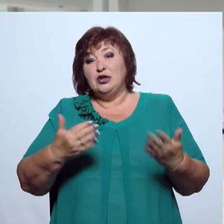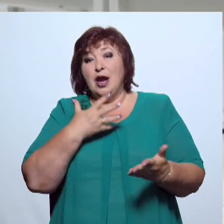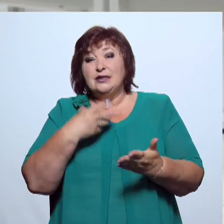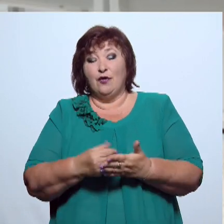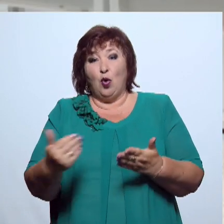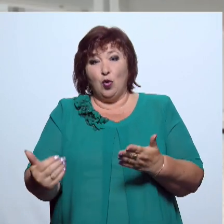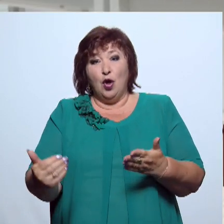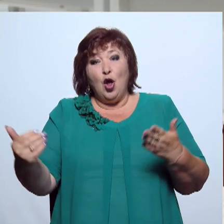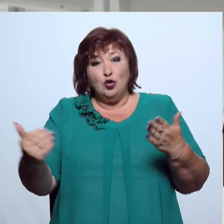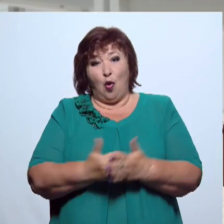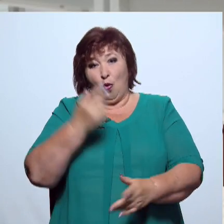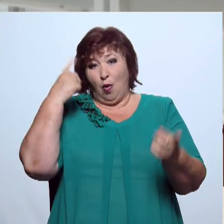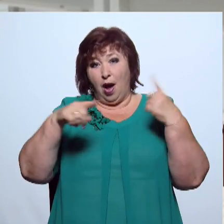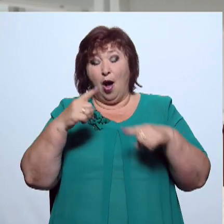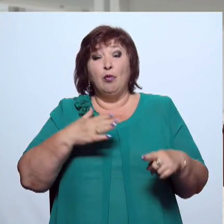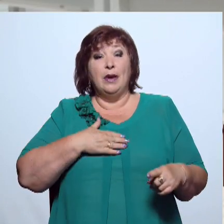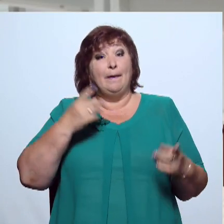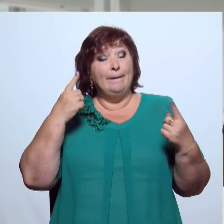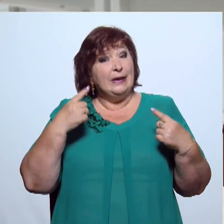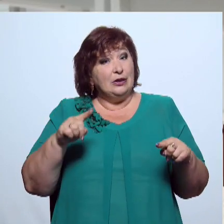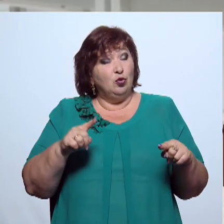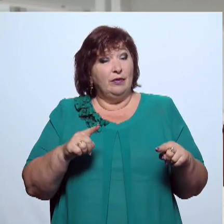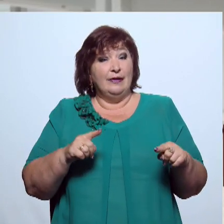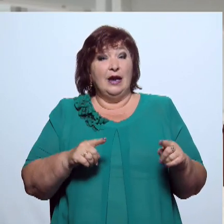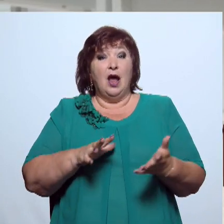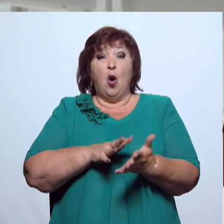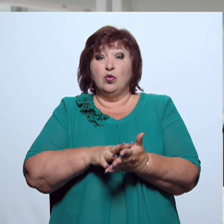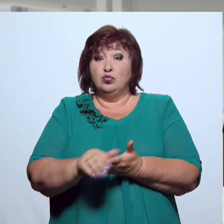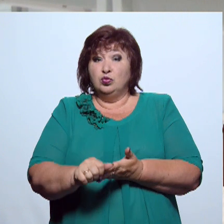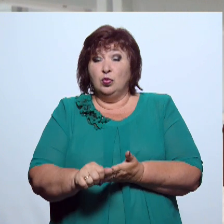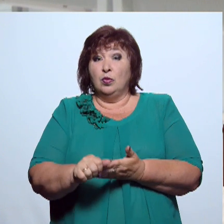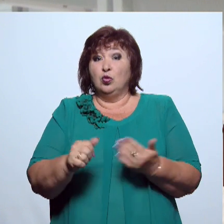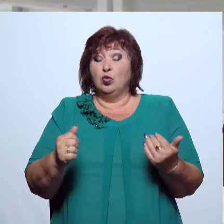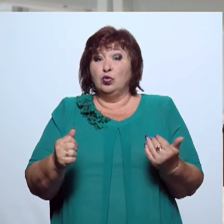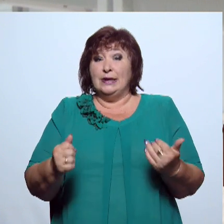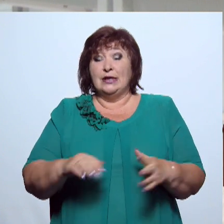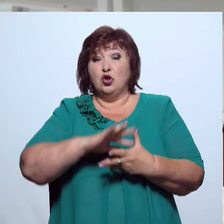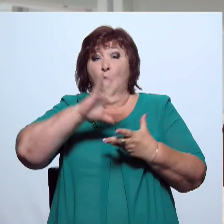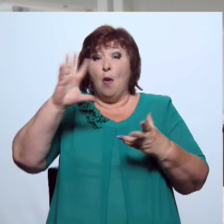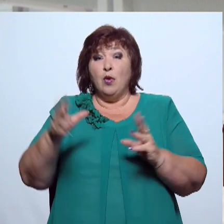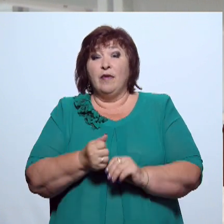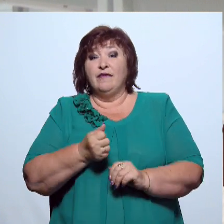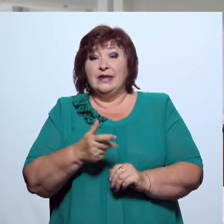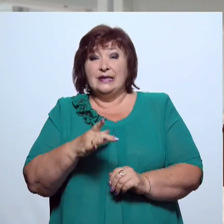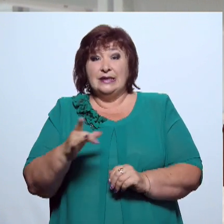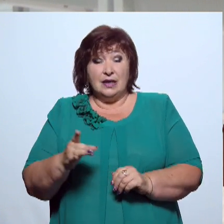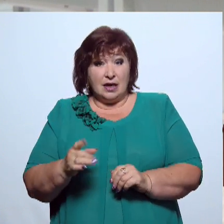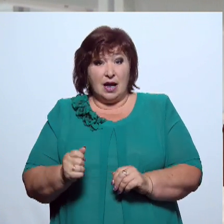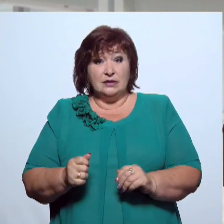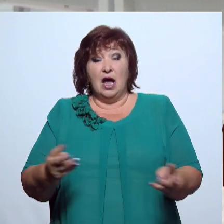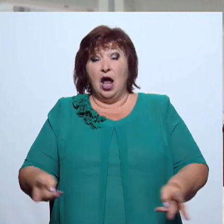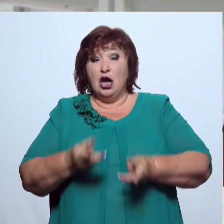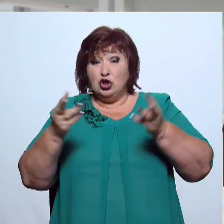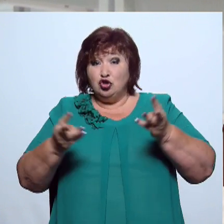Мы придумали метод его утилизации, то есть сжигания, что уменьшит его объемы в несколько раз. А после сжигания